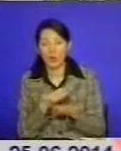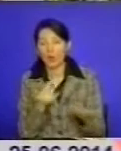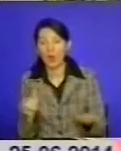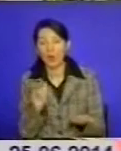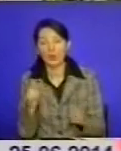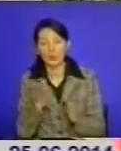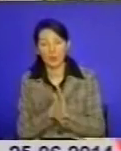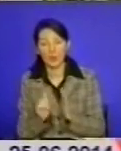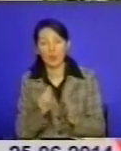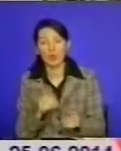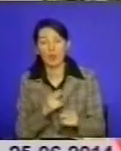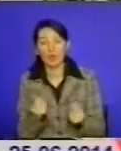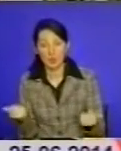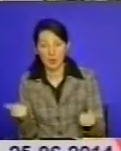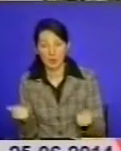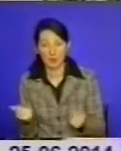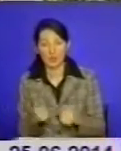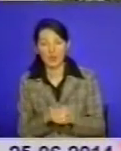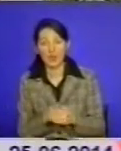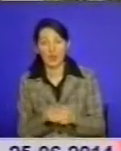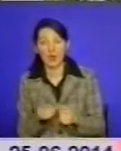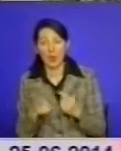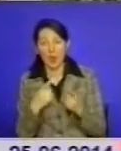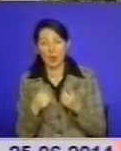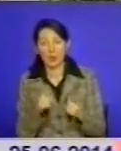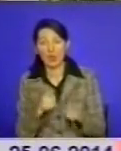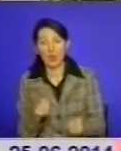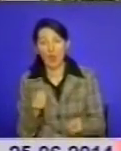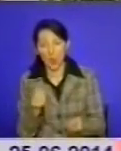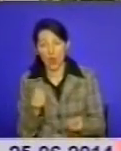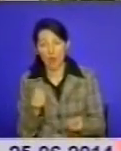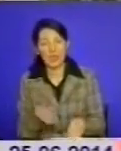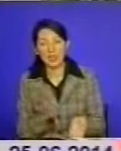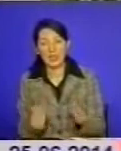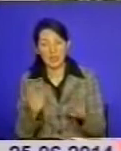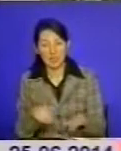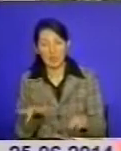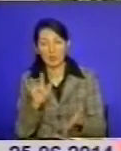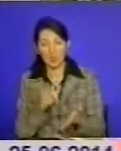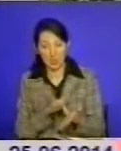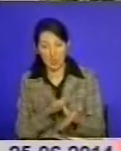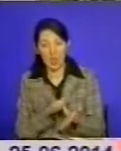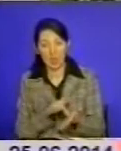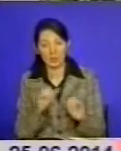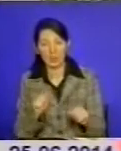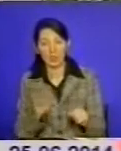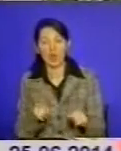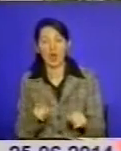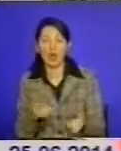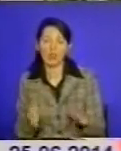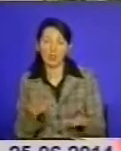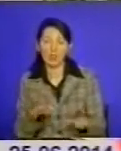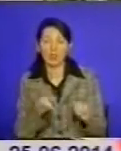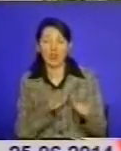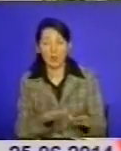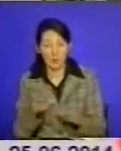Оце якраз йдеться про децентралізацію влади, щоб кошти не залишалися на у центральних органах влади, рівні, а розходяться в місцеві органи влади.